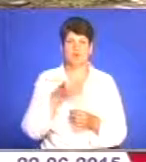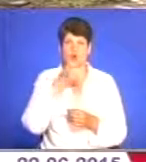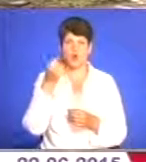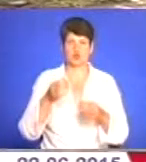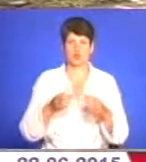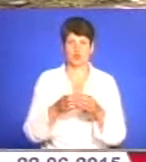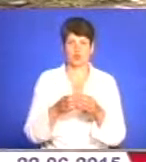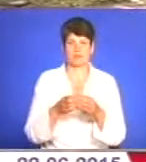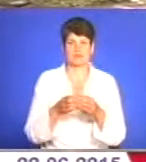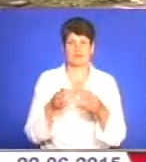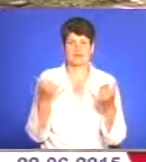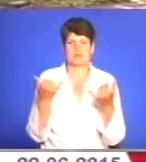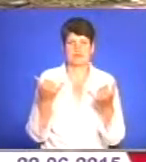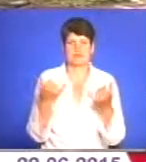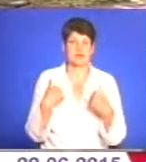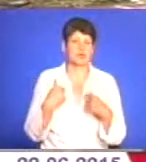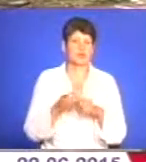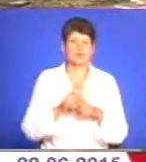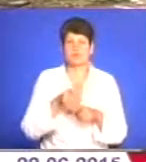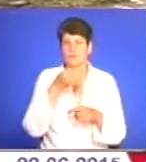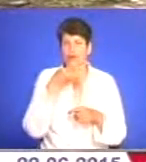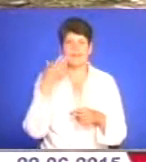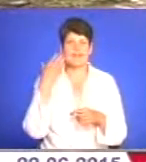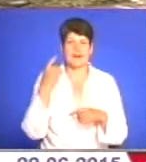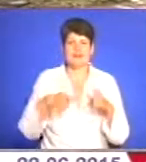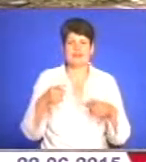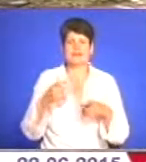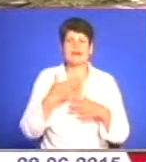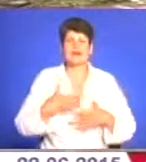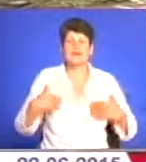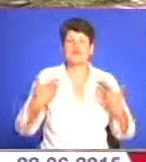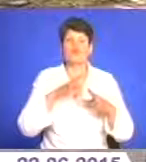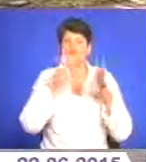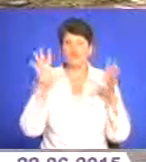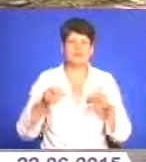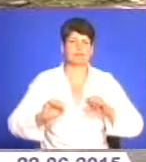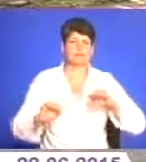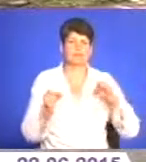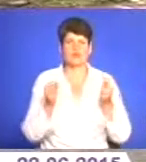дорослої групи. Тепер, ну, мені дуже подобається легка атлетика, раджу всім друзям,